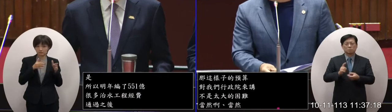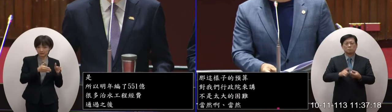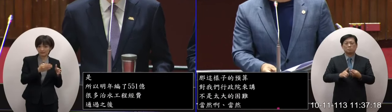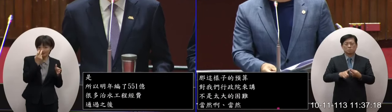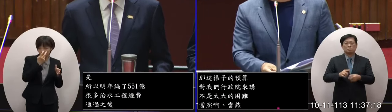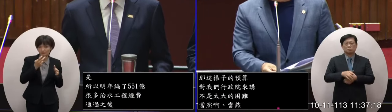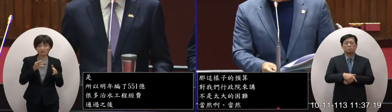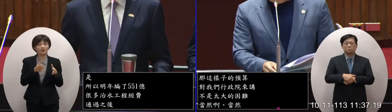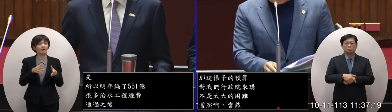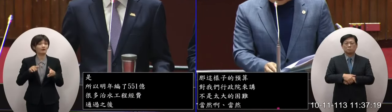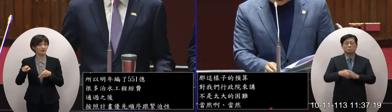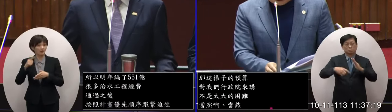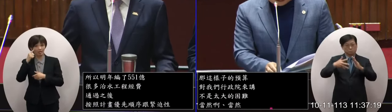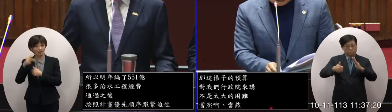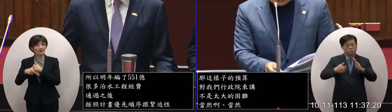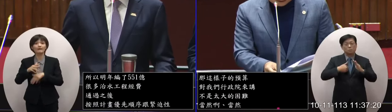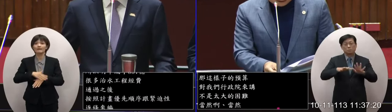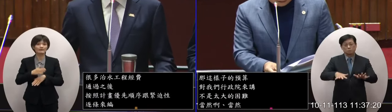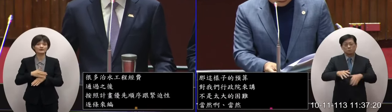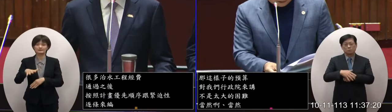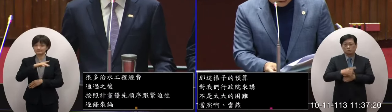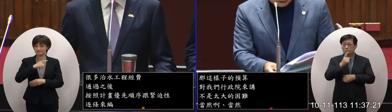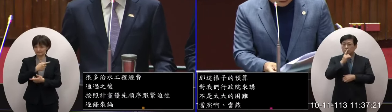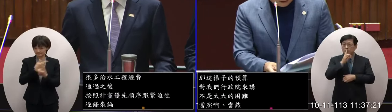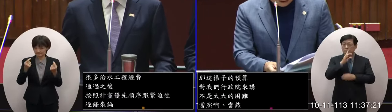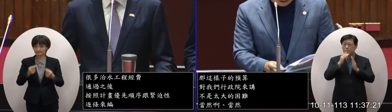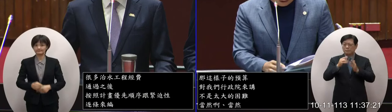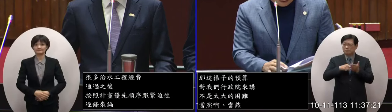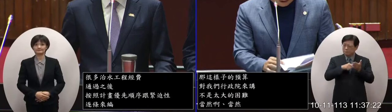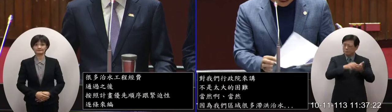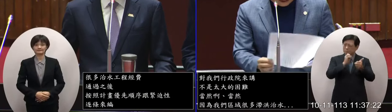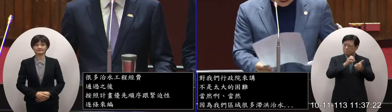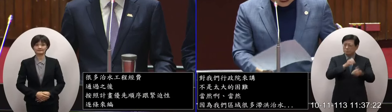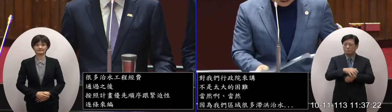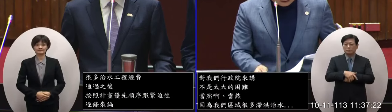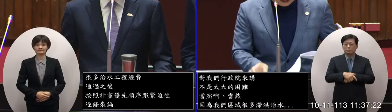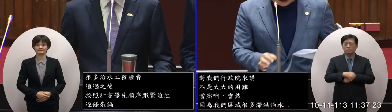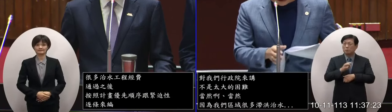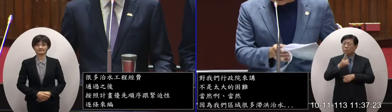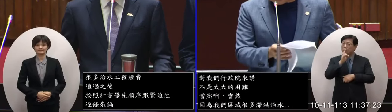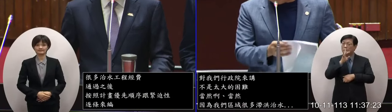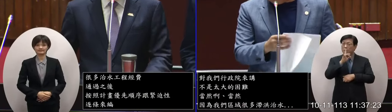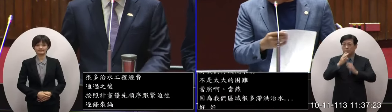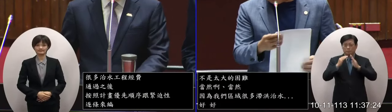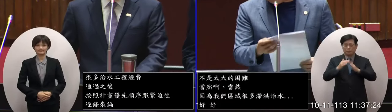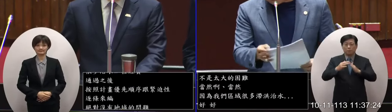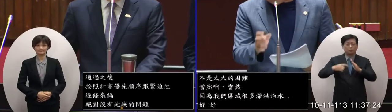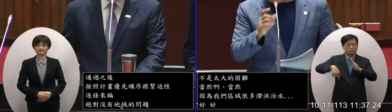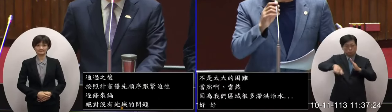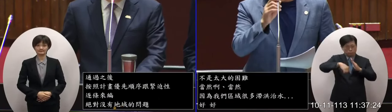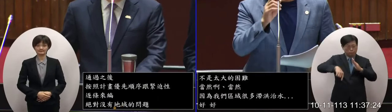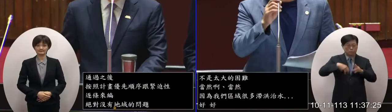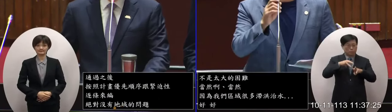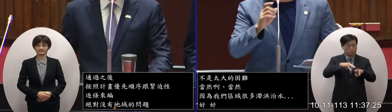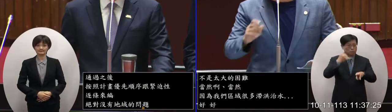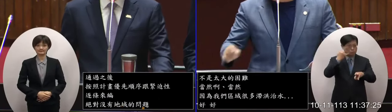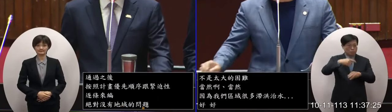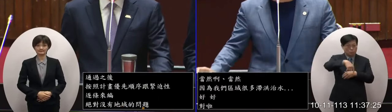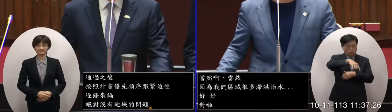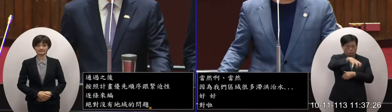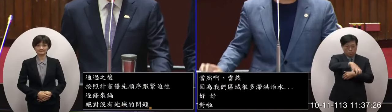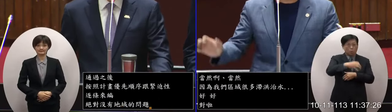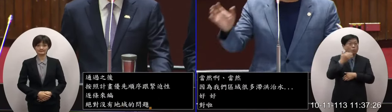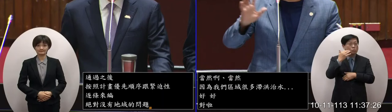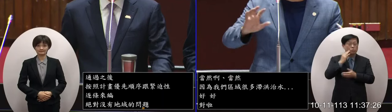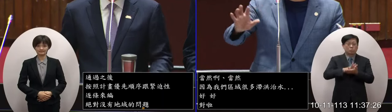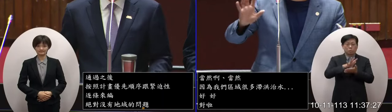全国都是一样的。 所以我们这是为我们台中市民请命了，因为整个台中市的一个出海口，那如果说